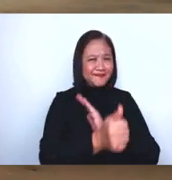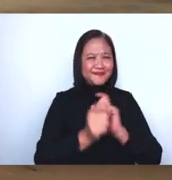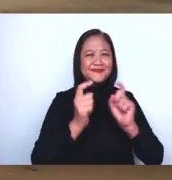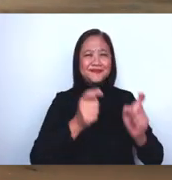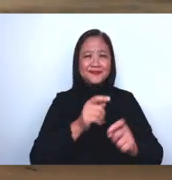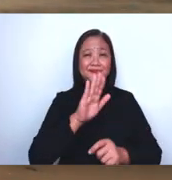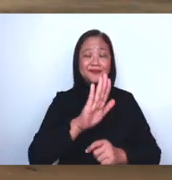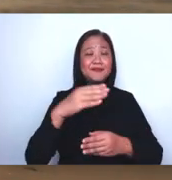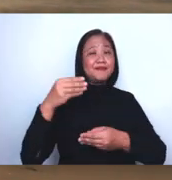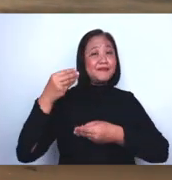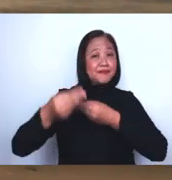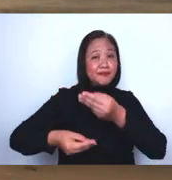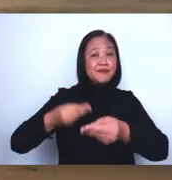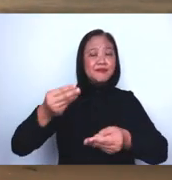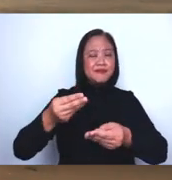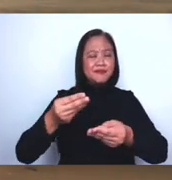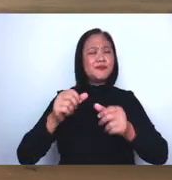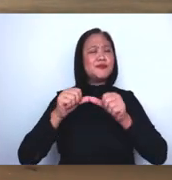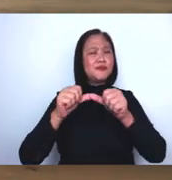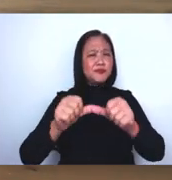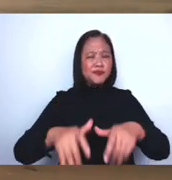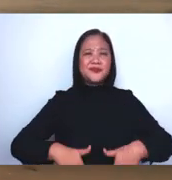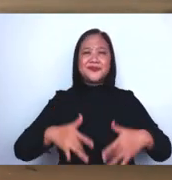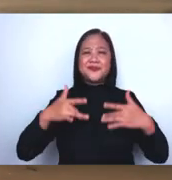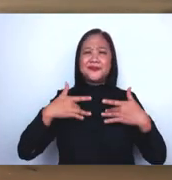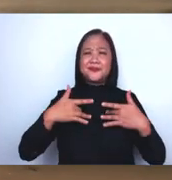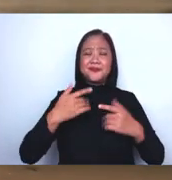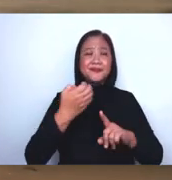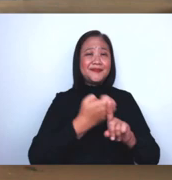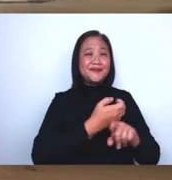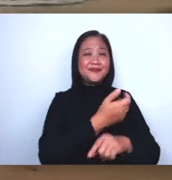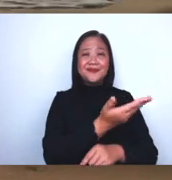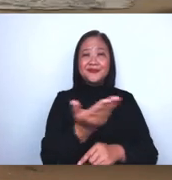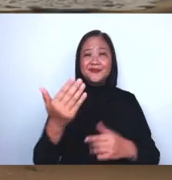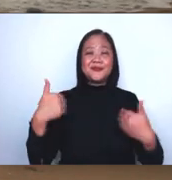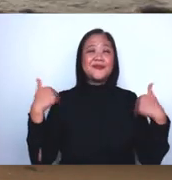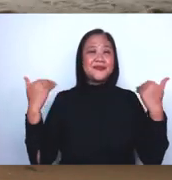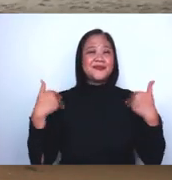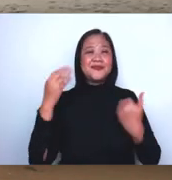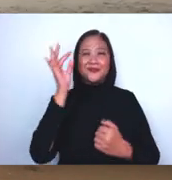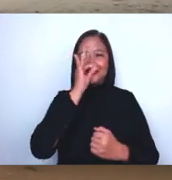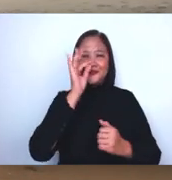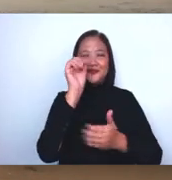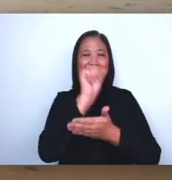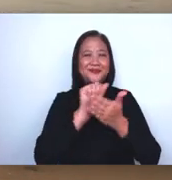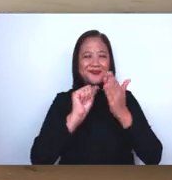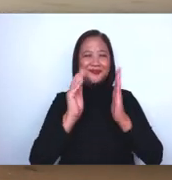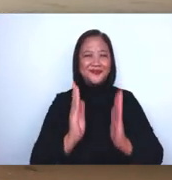their legacies live on in every young Filipino theater artist.